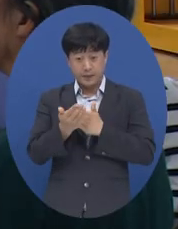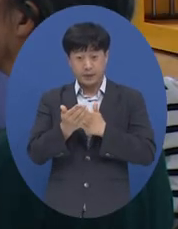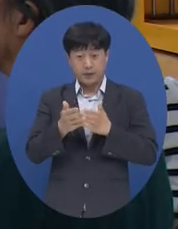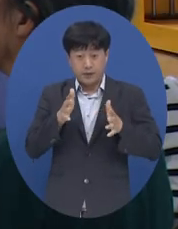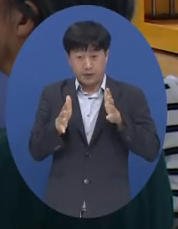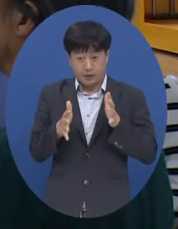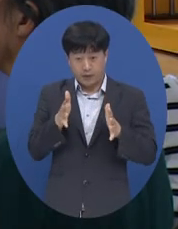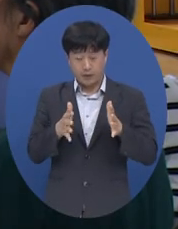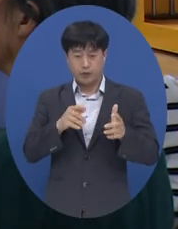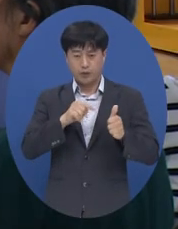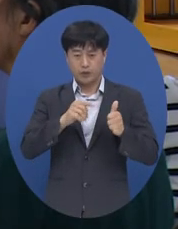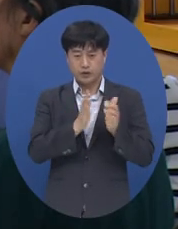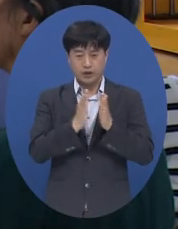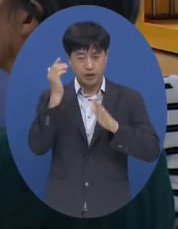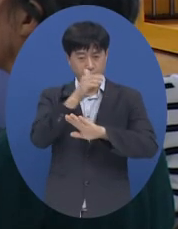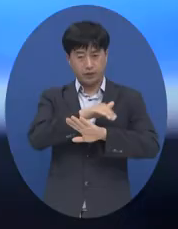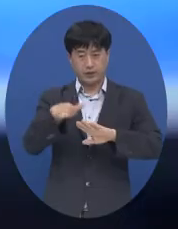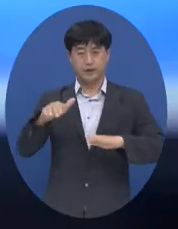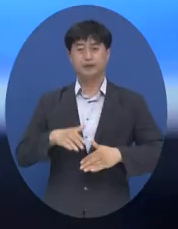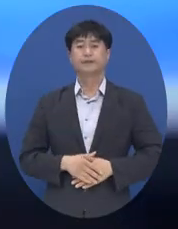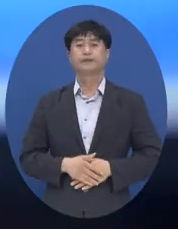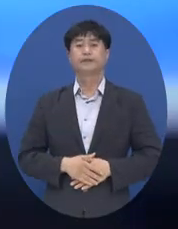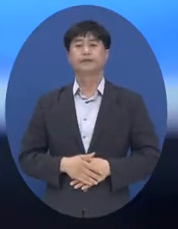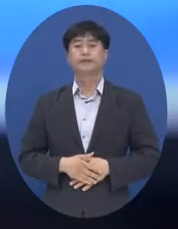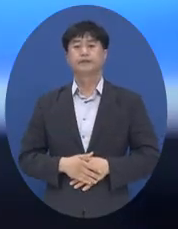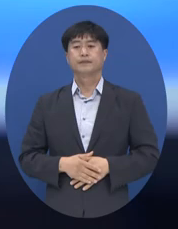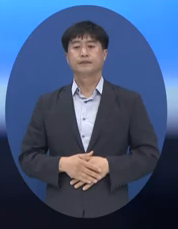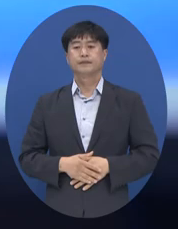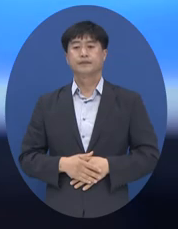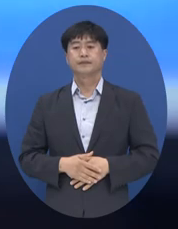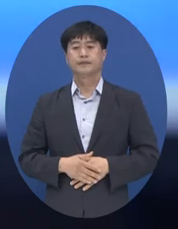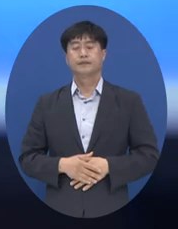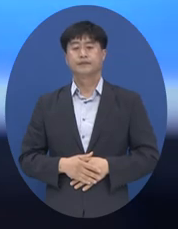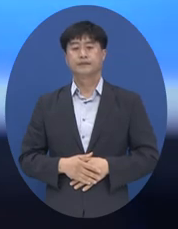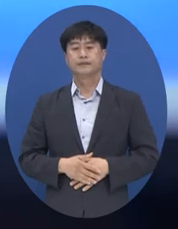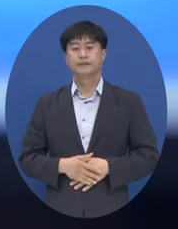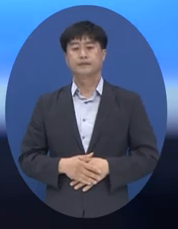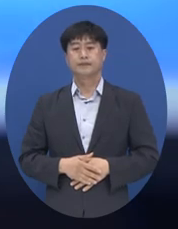현장 실습 교육도 진행할 계획입니다. 경기지TV 김태희입니다.